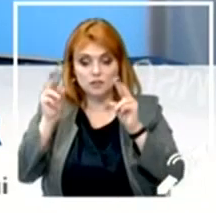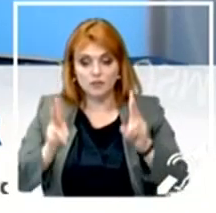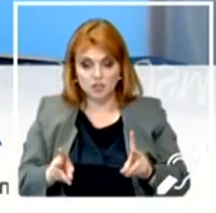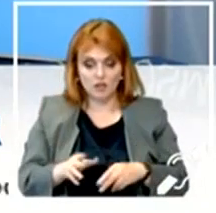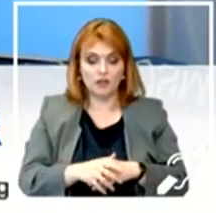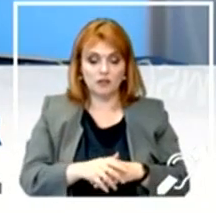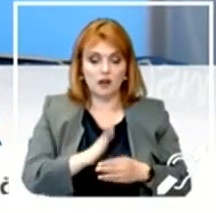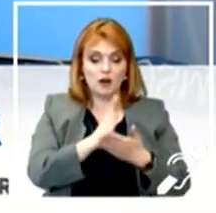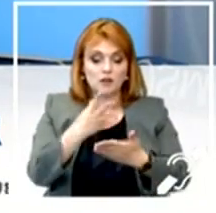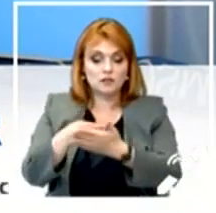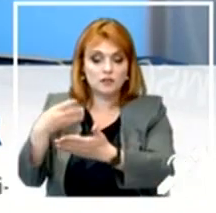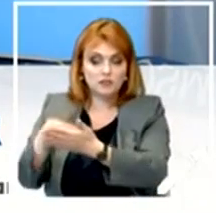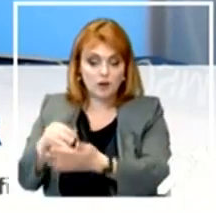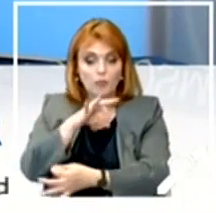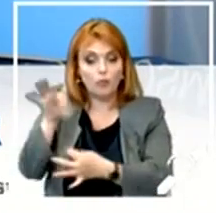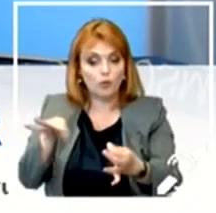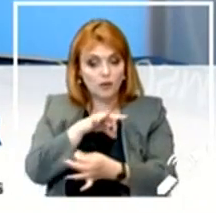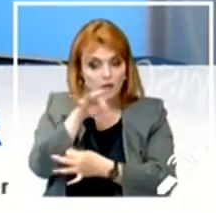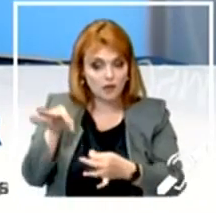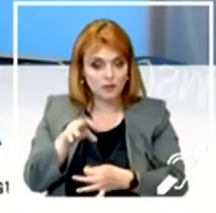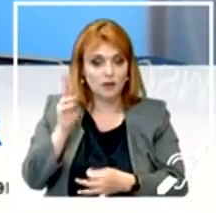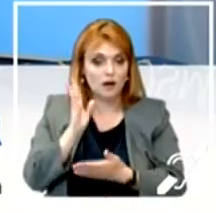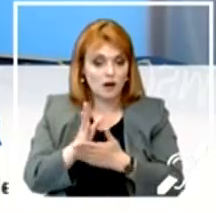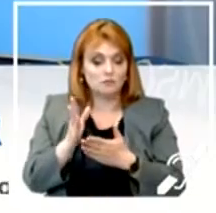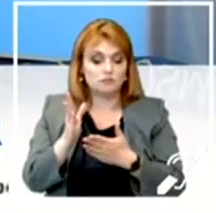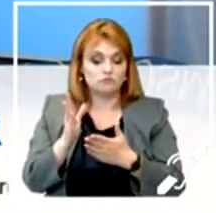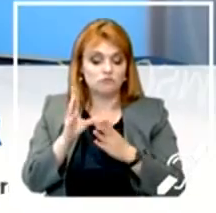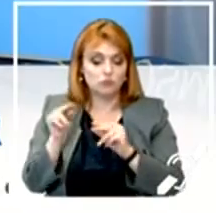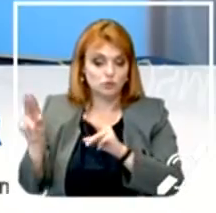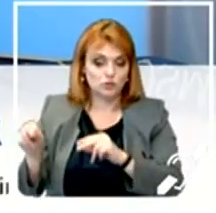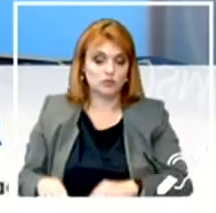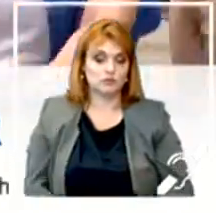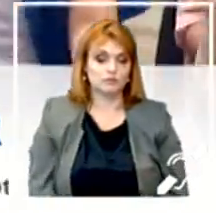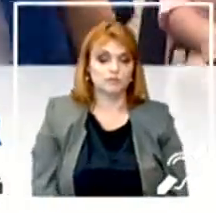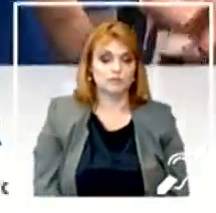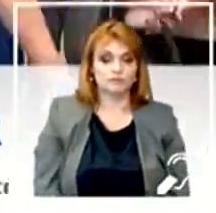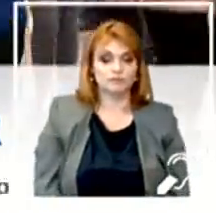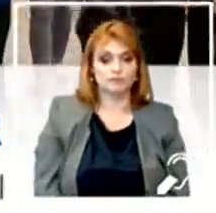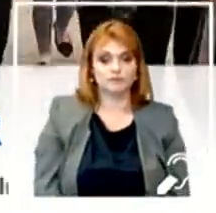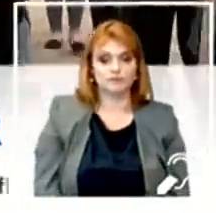vorbește despre proiectele de succes derulate cu susținerea Uniunii Europene.